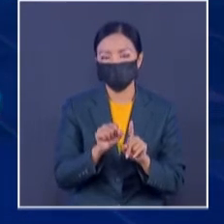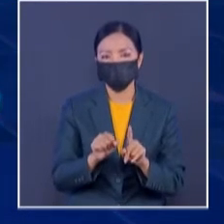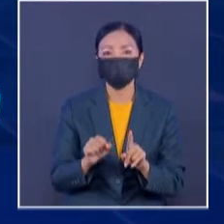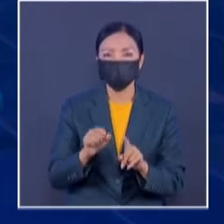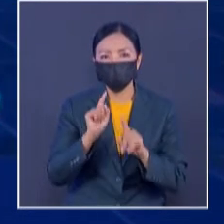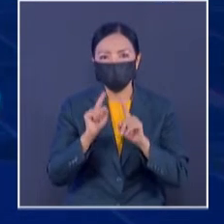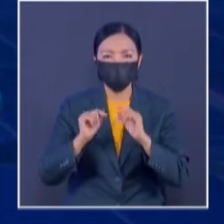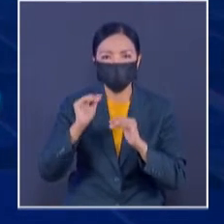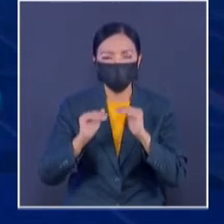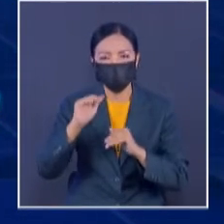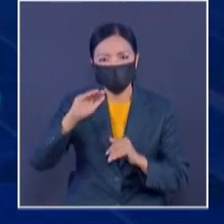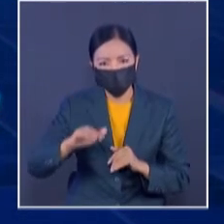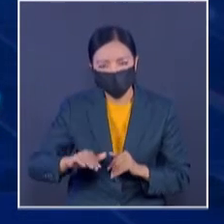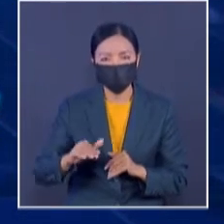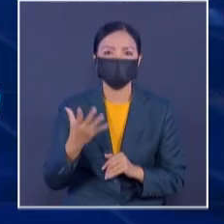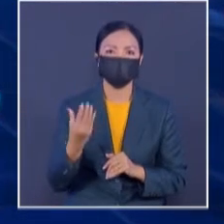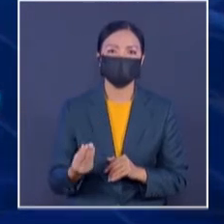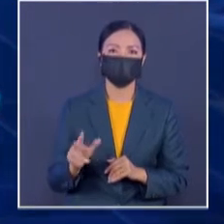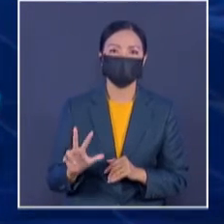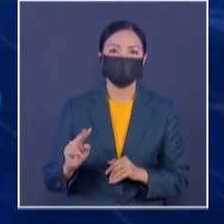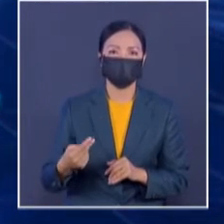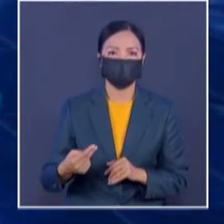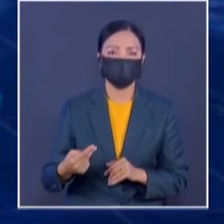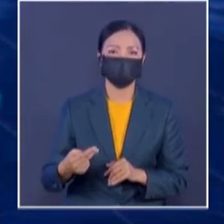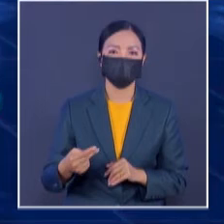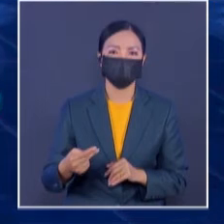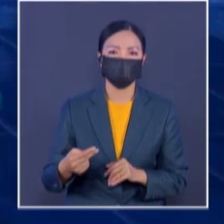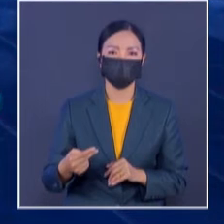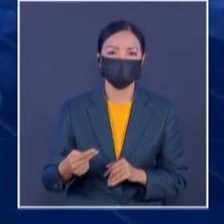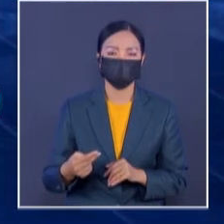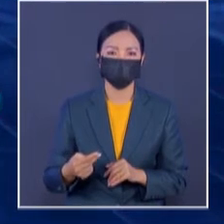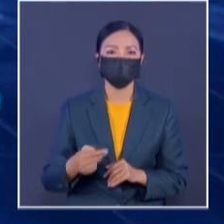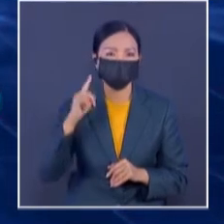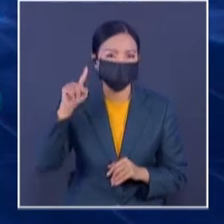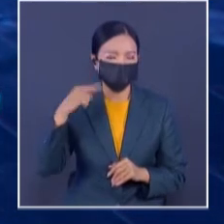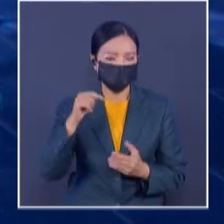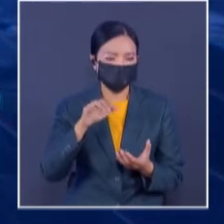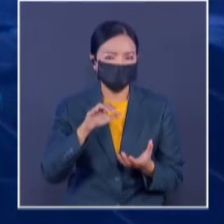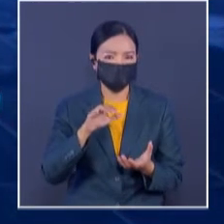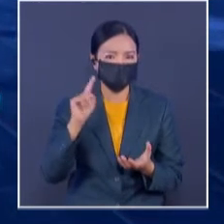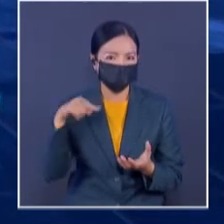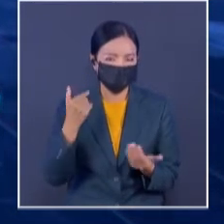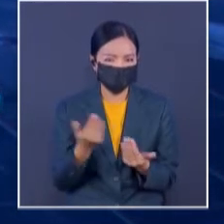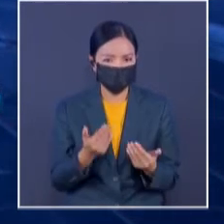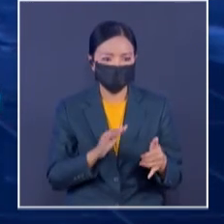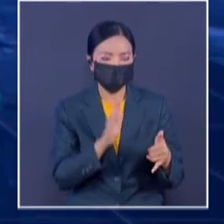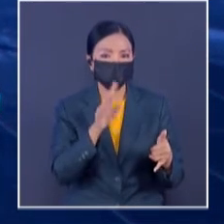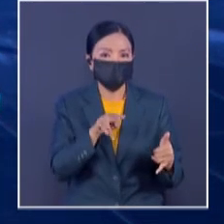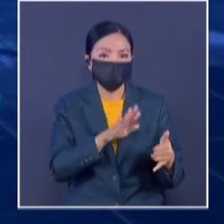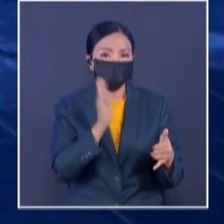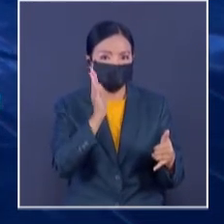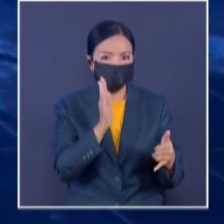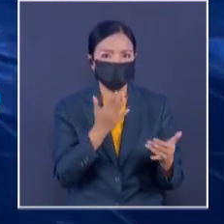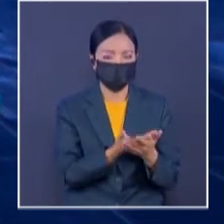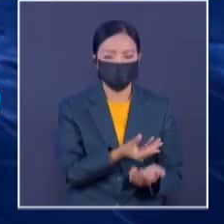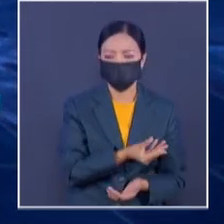ต่อรองไปต่อรองมาจนสุดท้ายเหลือ 30,000 บาทแล้วก็ให้ลูกสะใภ้เนี่ยแหละครับนำเงินไปที่โรงพักเพื่อไปเคลียร์ปัญห